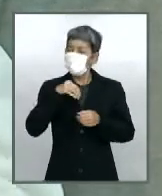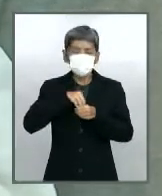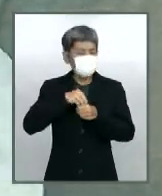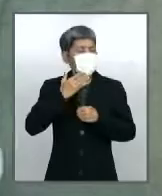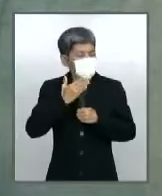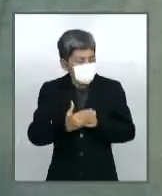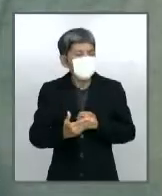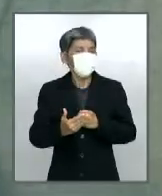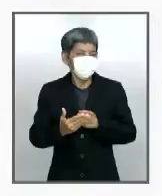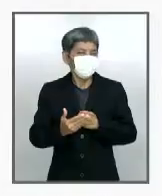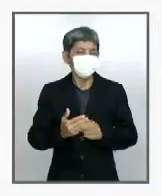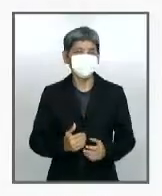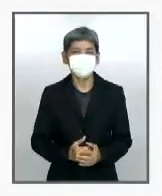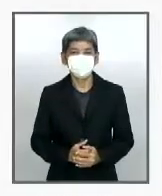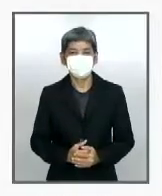อยู่กับเรามาตลอดอยู่แล้ว